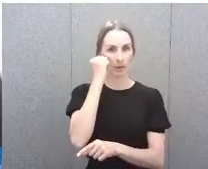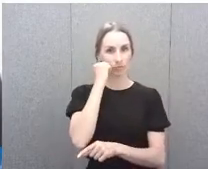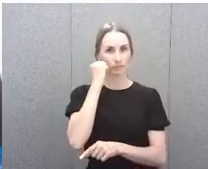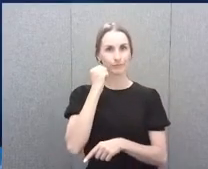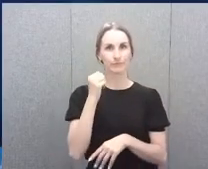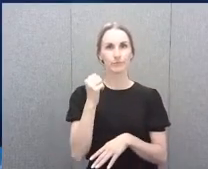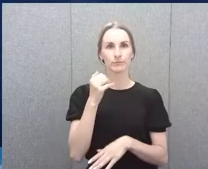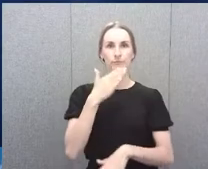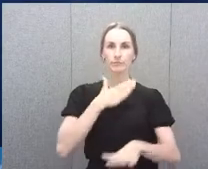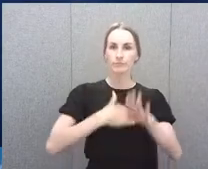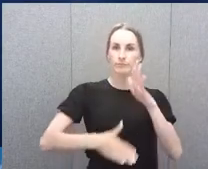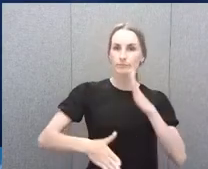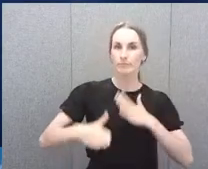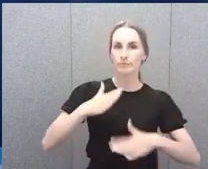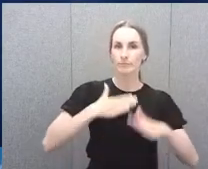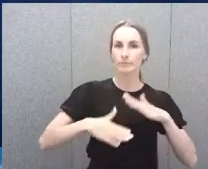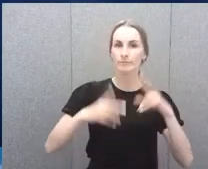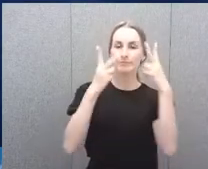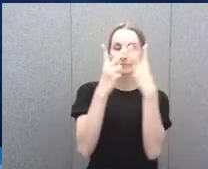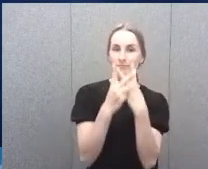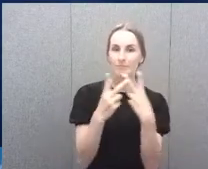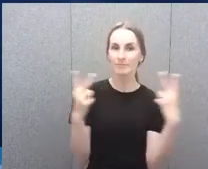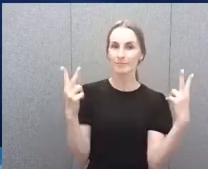Большое спасибо.